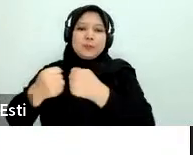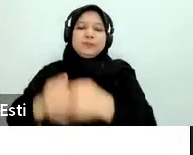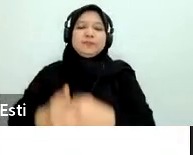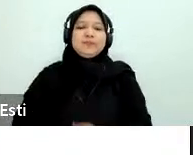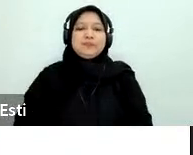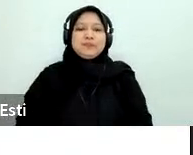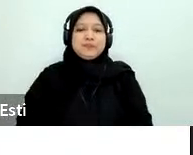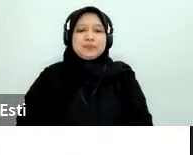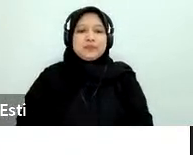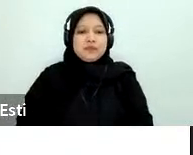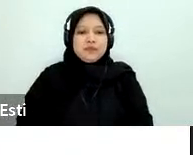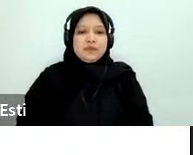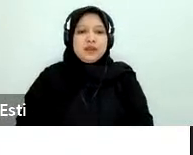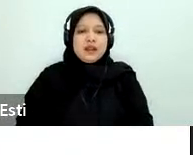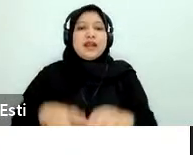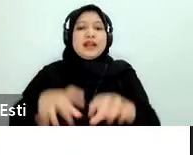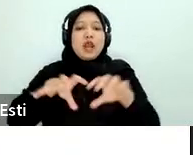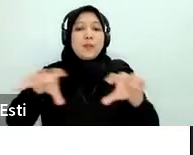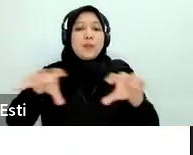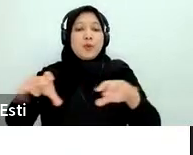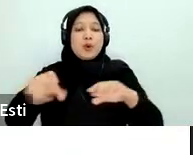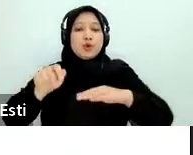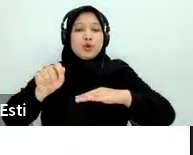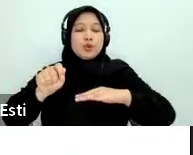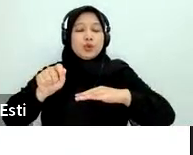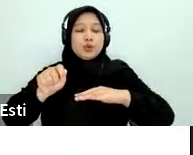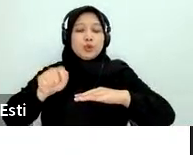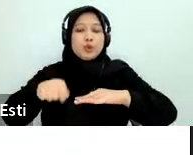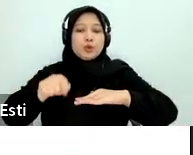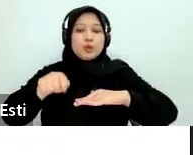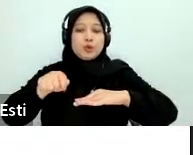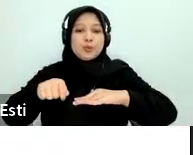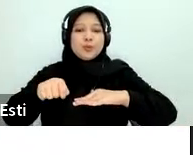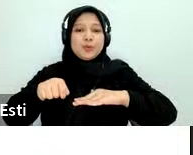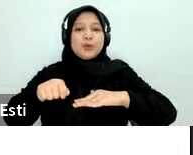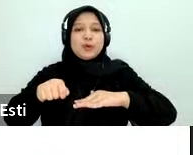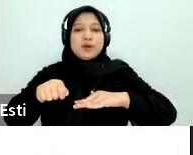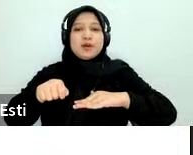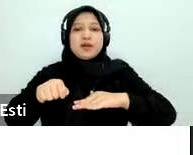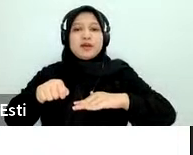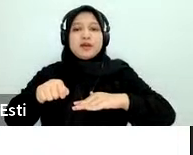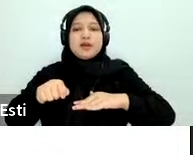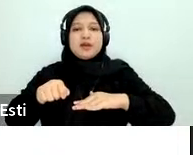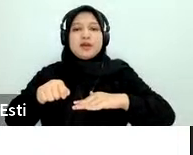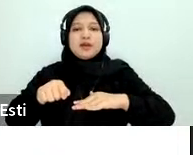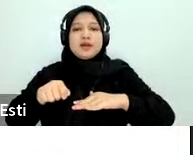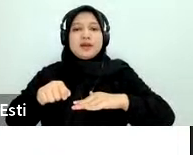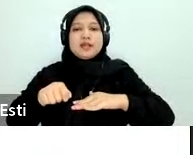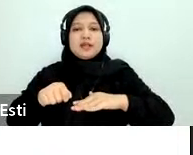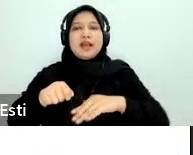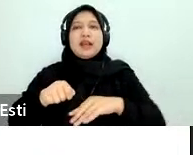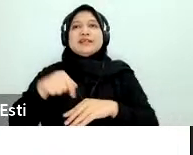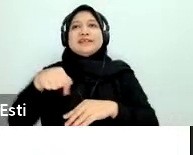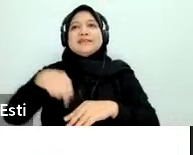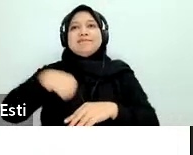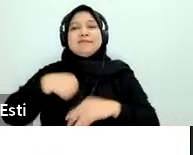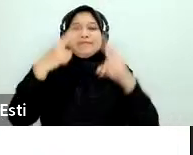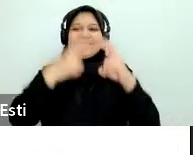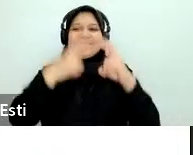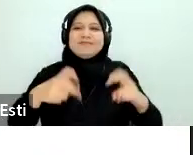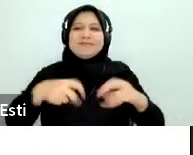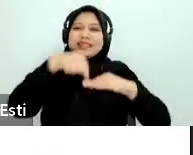beberapa kali Mungkin sering yang kita temui yang saya dalami cuma world map itu